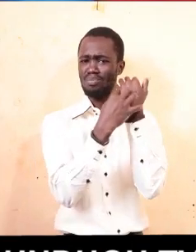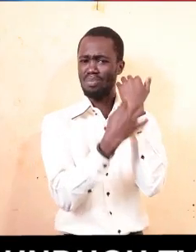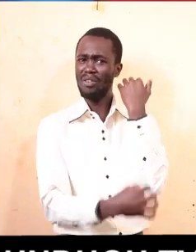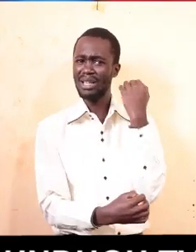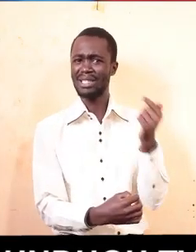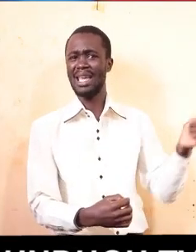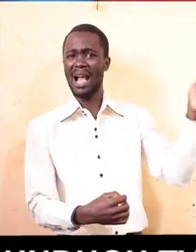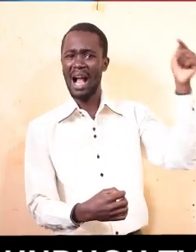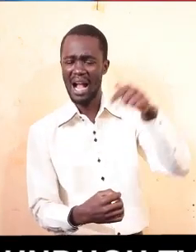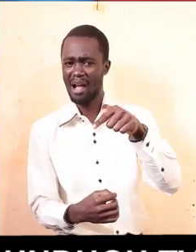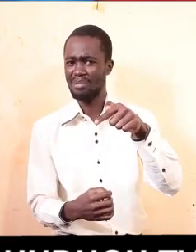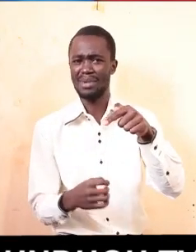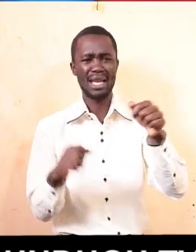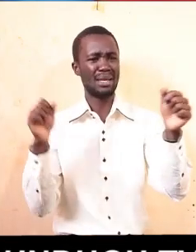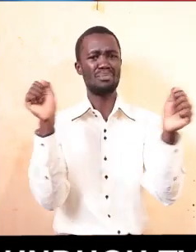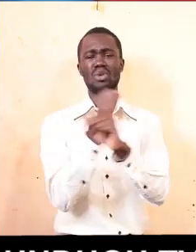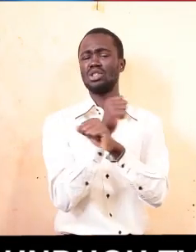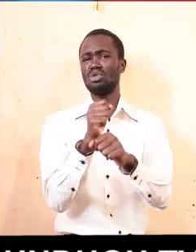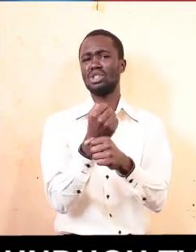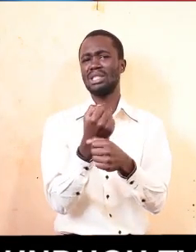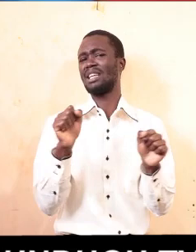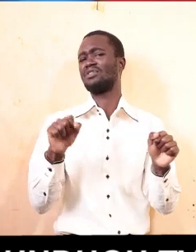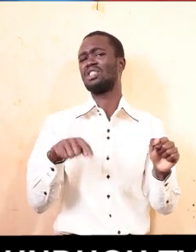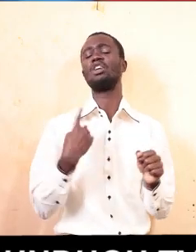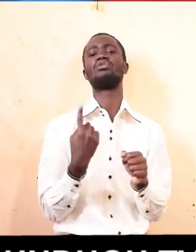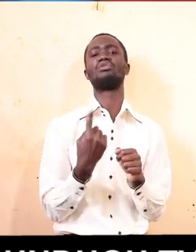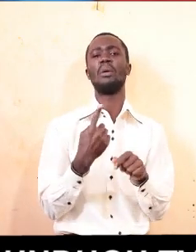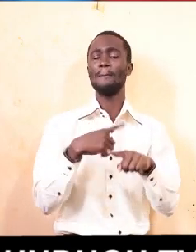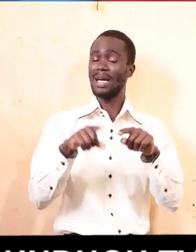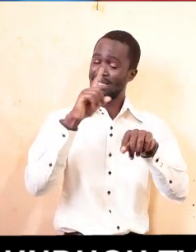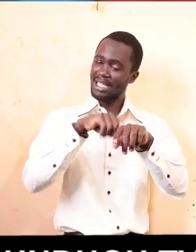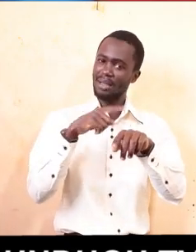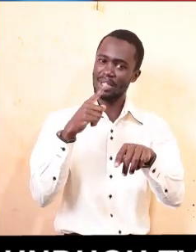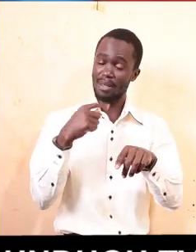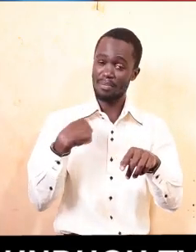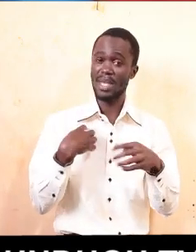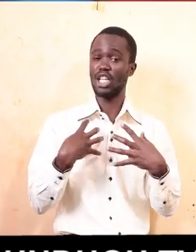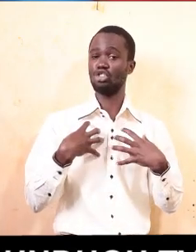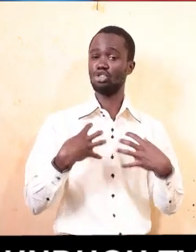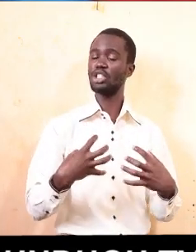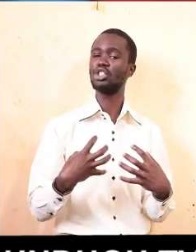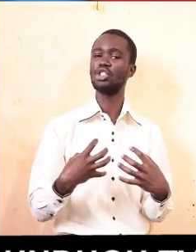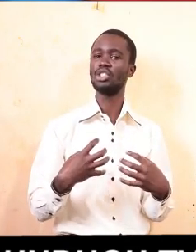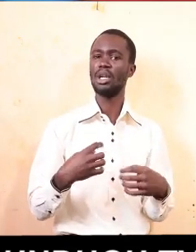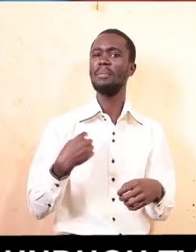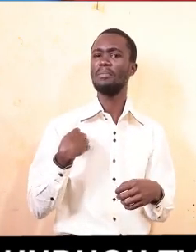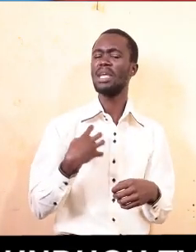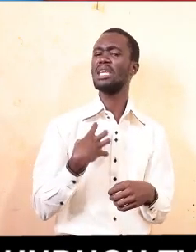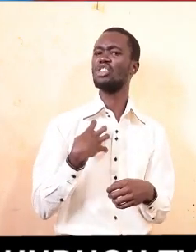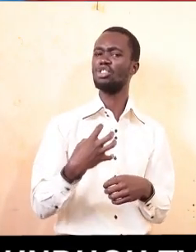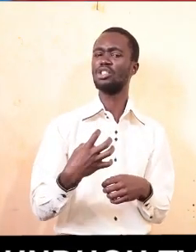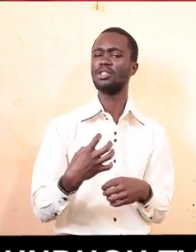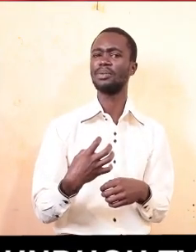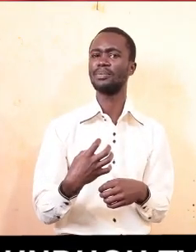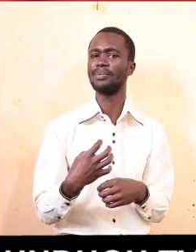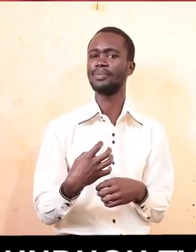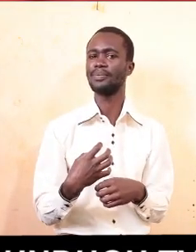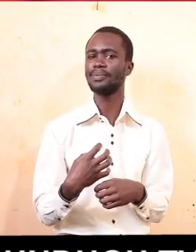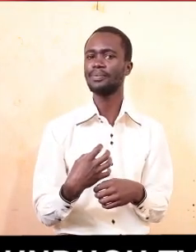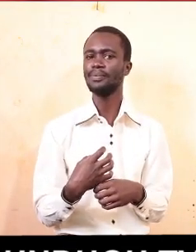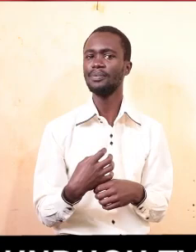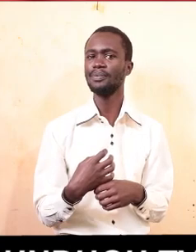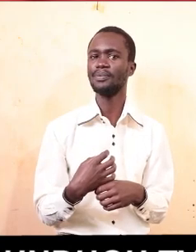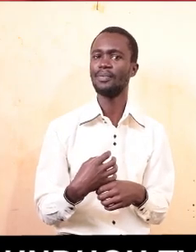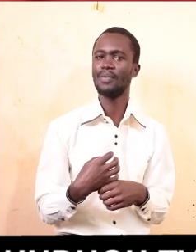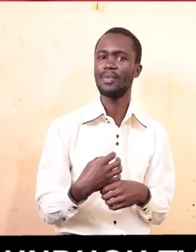kwake na hawezi kujikomboa. Lakini ukisema mimi ni tajiri, mimi ni tajiri, hata kwa sababu